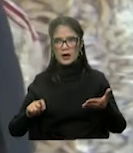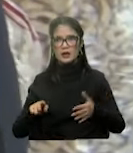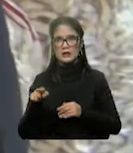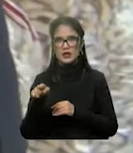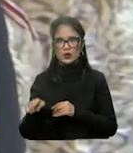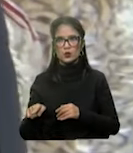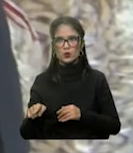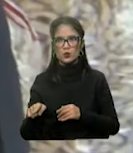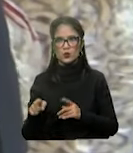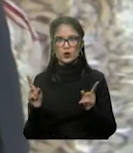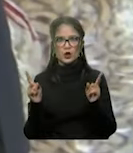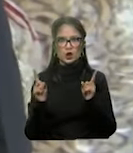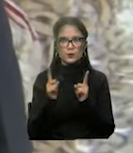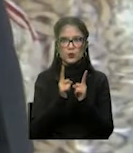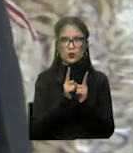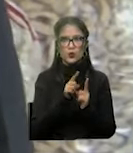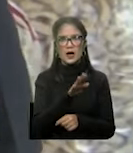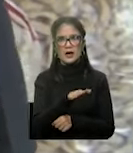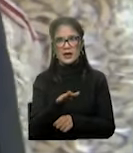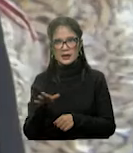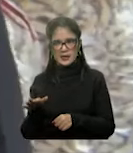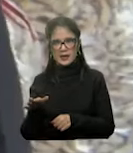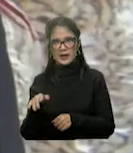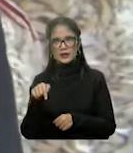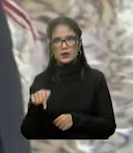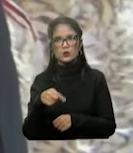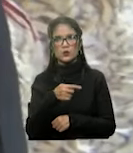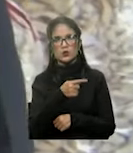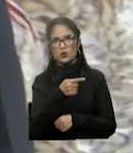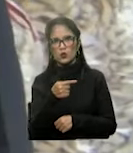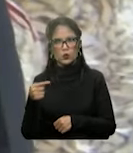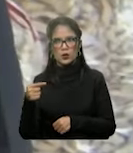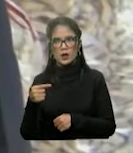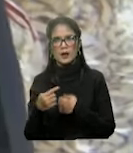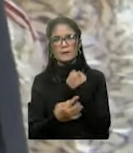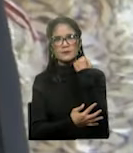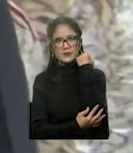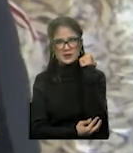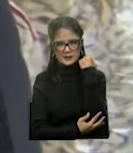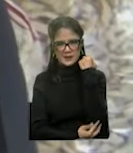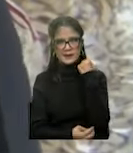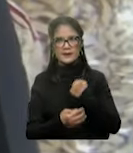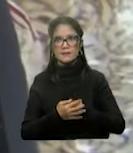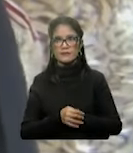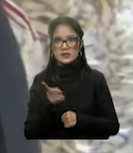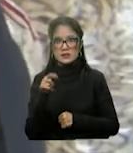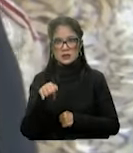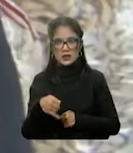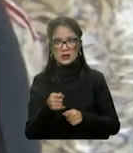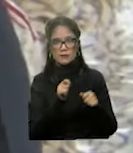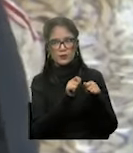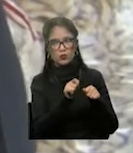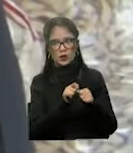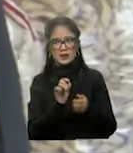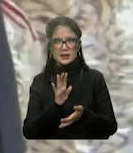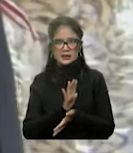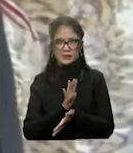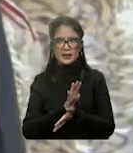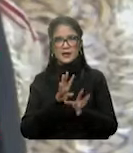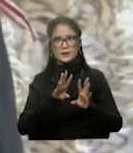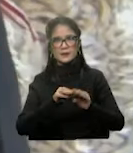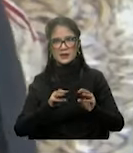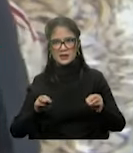temui. Anak-anak tuh kurang, maaf gitu ya. Jadi kenapa tidak untuk menciptakan lapangan pekerjaan?